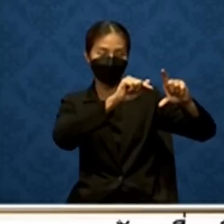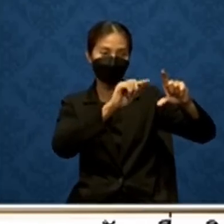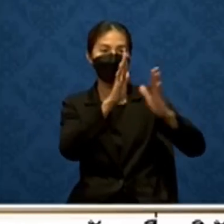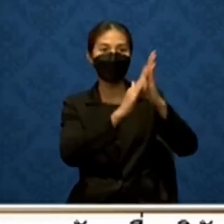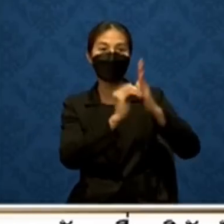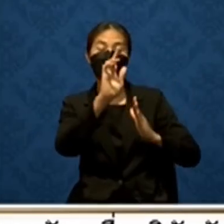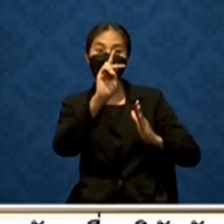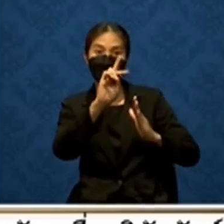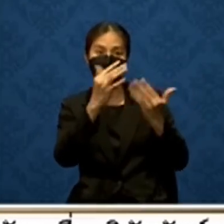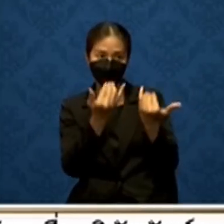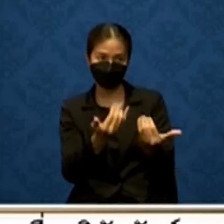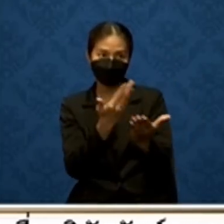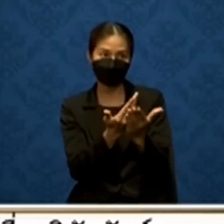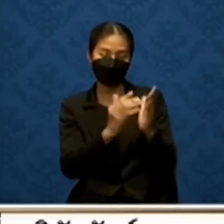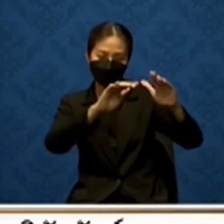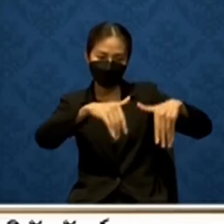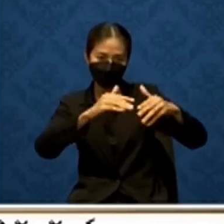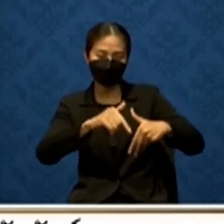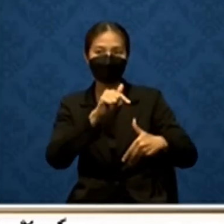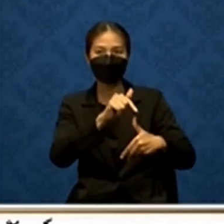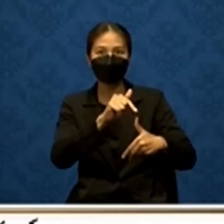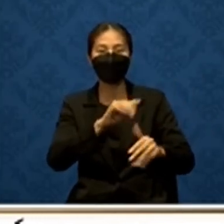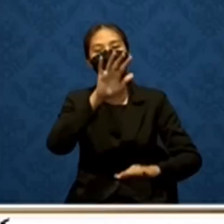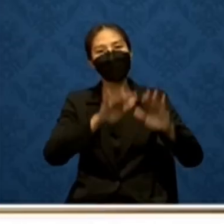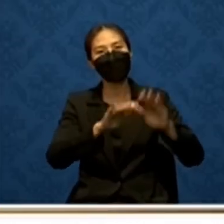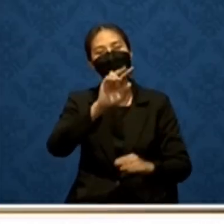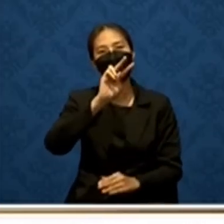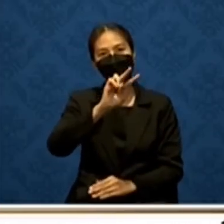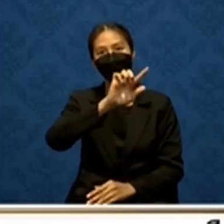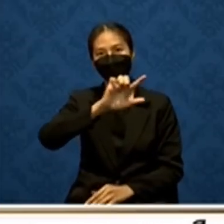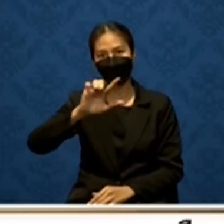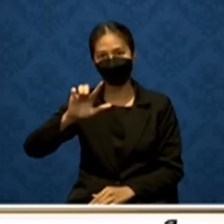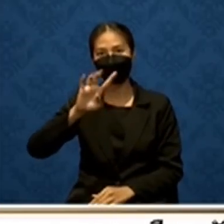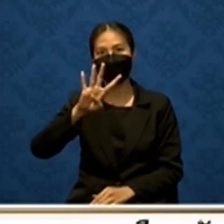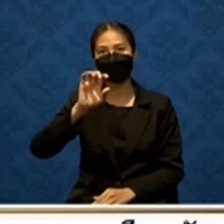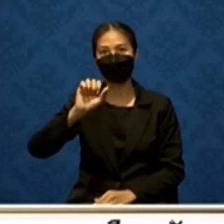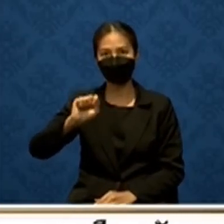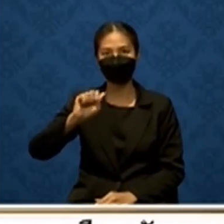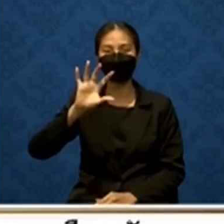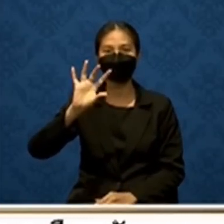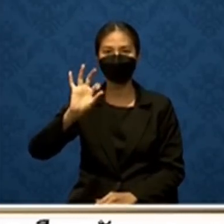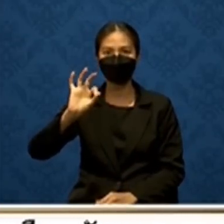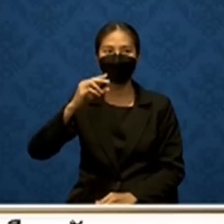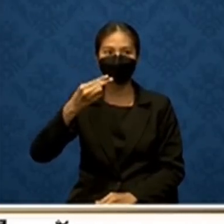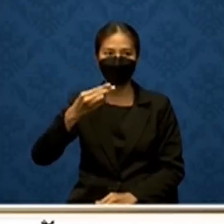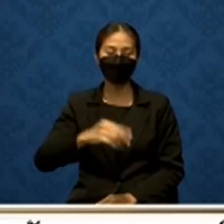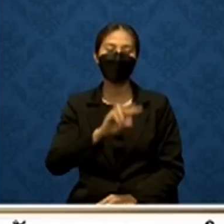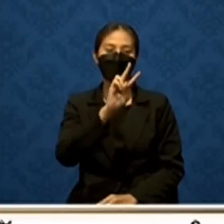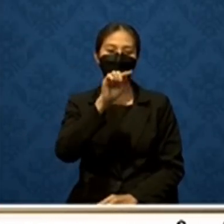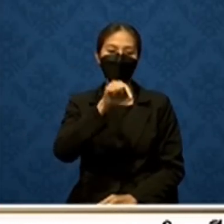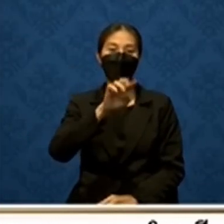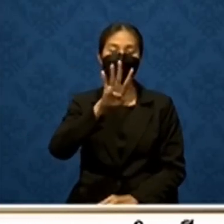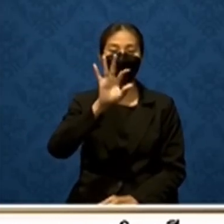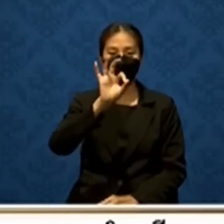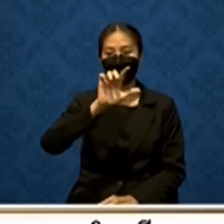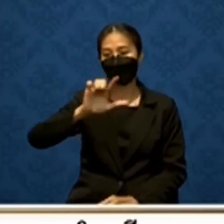เราเก็บรายได้ปีนี้ได้อยู่ที่ประมาณการอยู่ที่ 2,492.49 ล้านล้านบาทใน